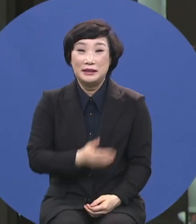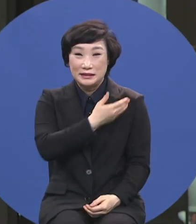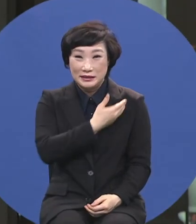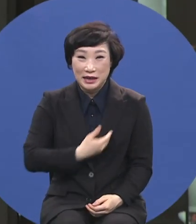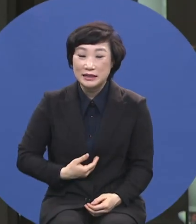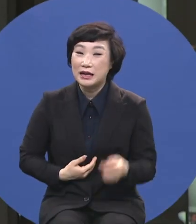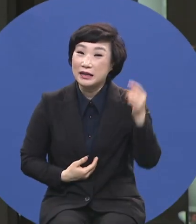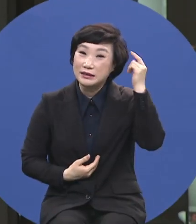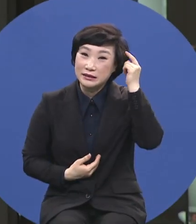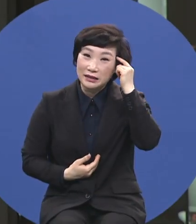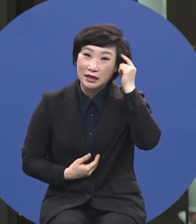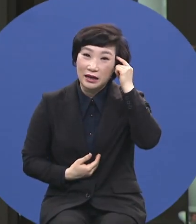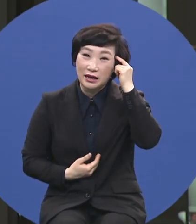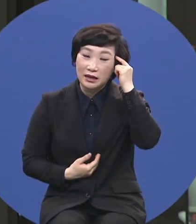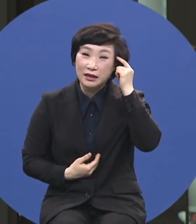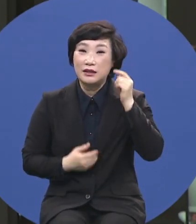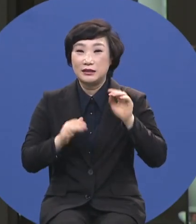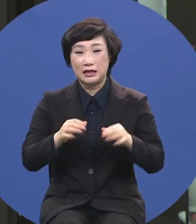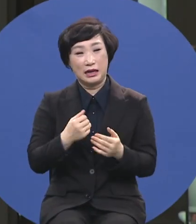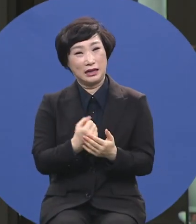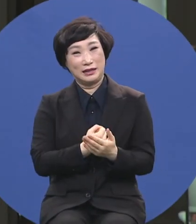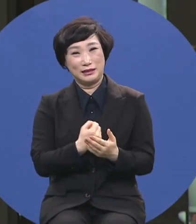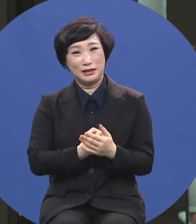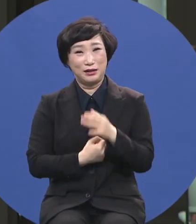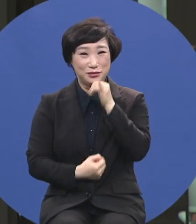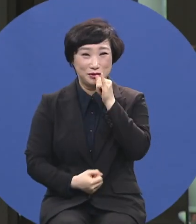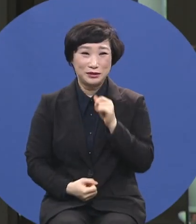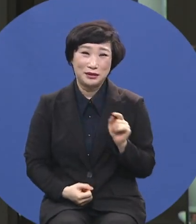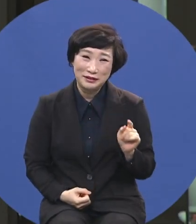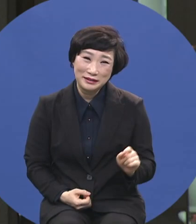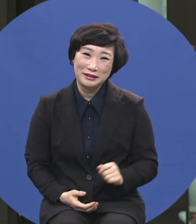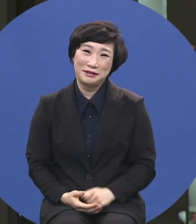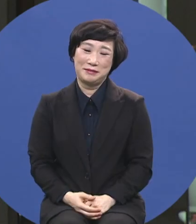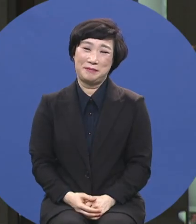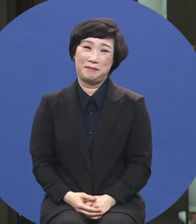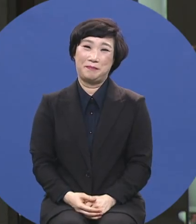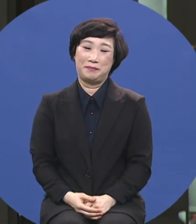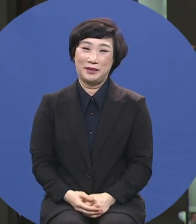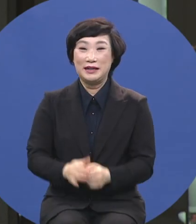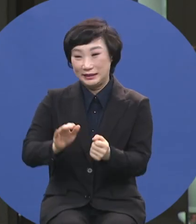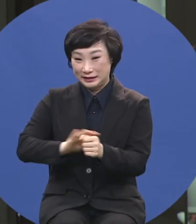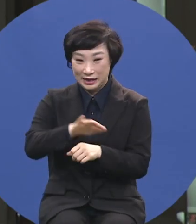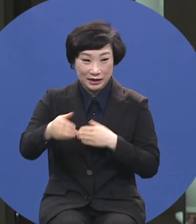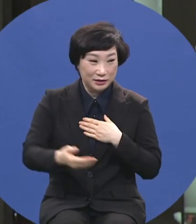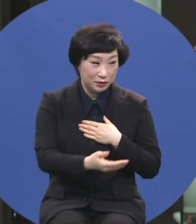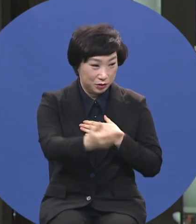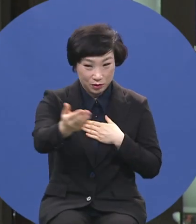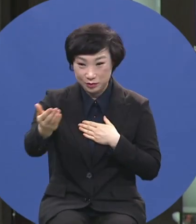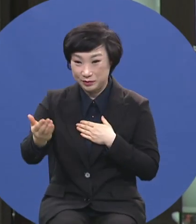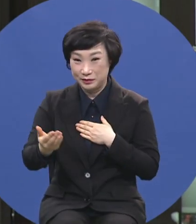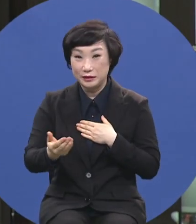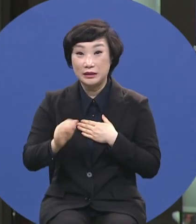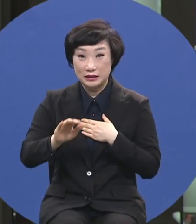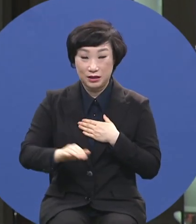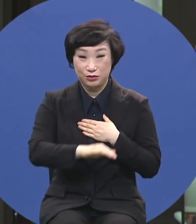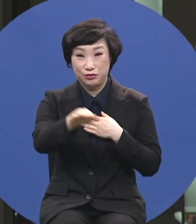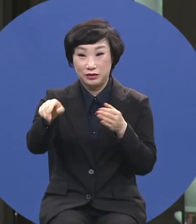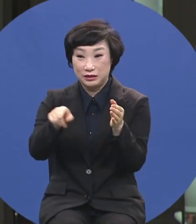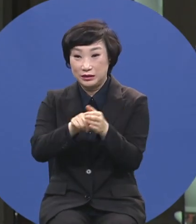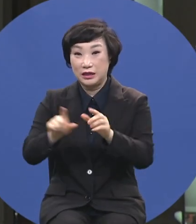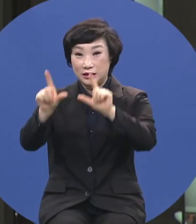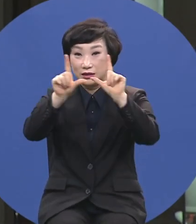제자들의 생각이 안타까우냐, 그겁니다. 사랑하는 여러분, 우리 신앙생활은